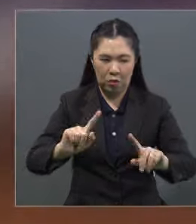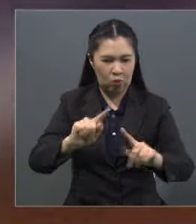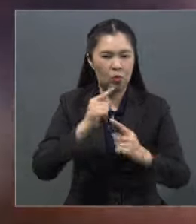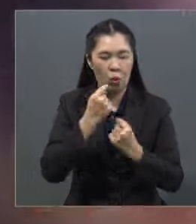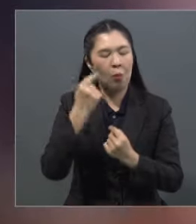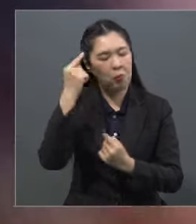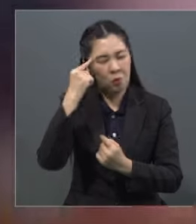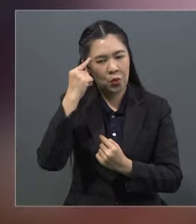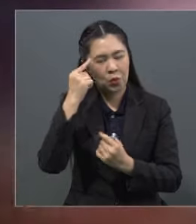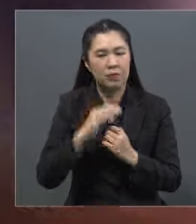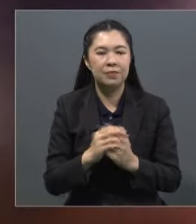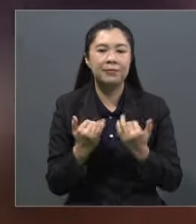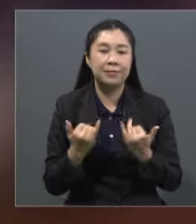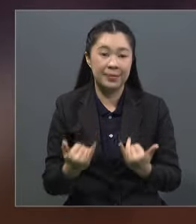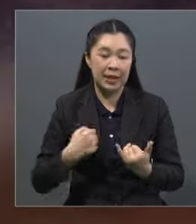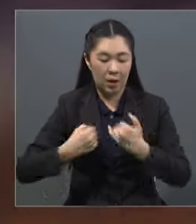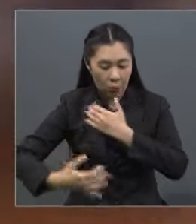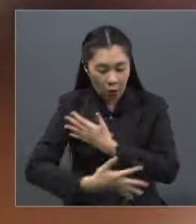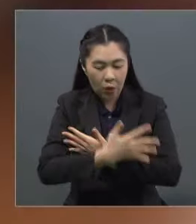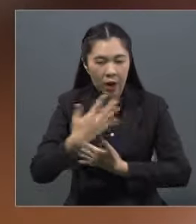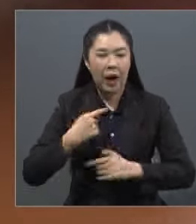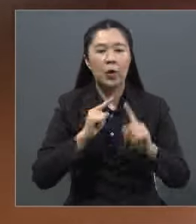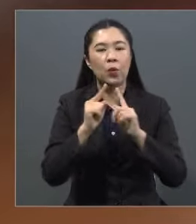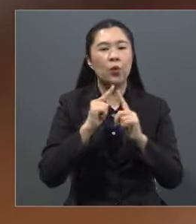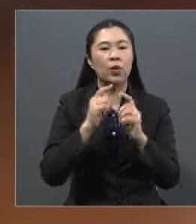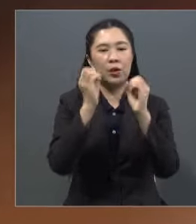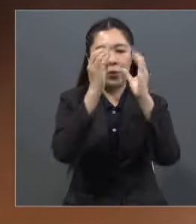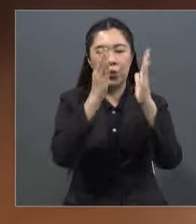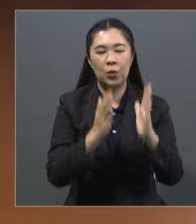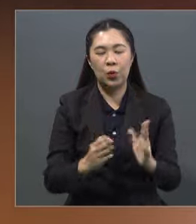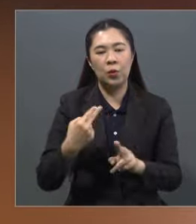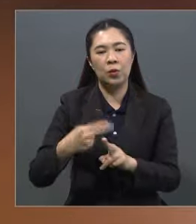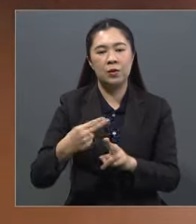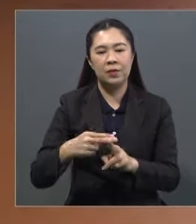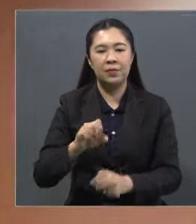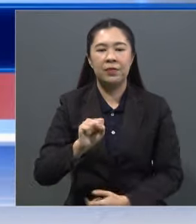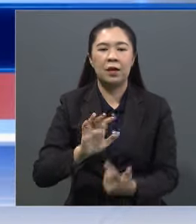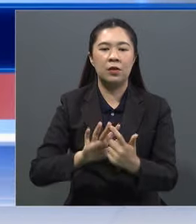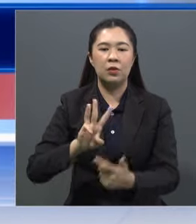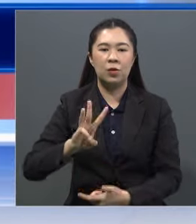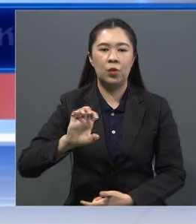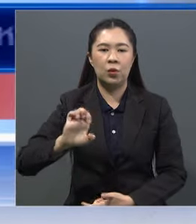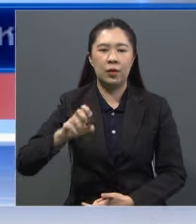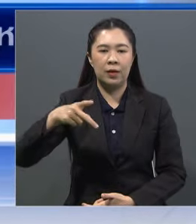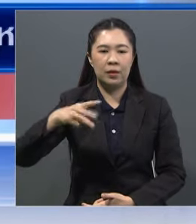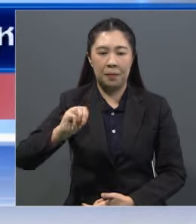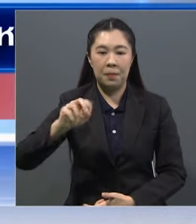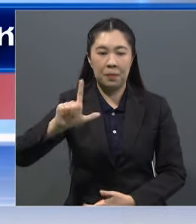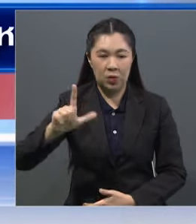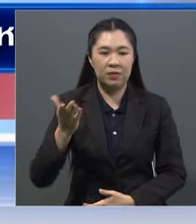ามีความคิดเห็นวันนี้ดิฉันได้มีโอกาสไปพูดคุยกับคุณครูสุวิมลจันทร์เปรมปรุงเครือข่ายครูเพื่อโรงเรียนปล